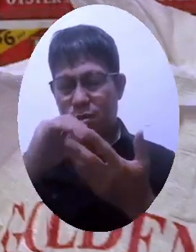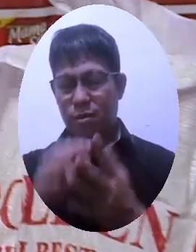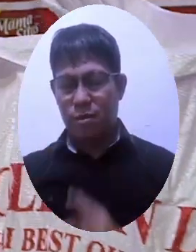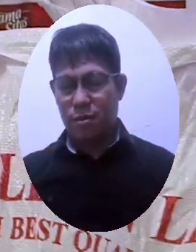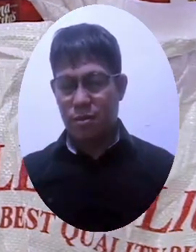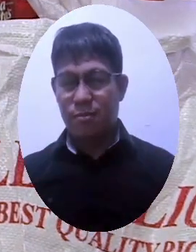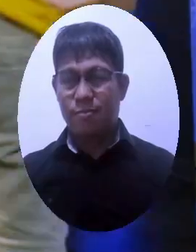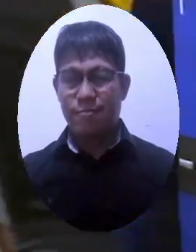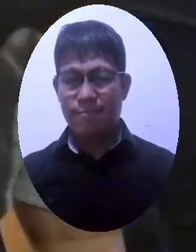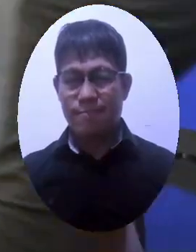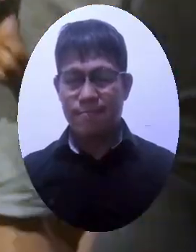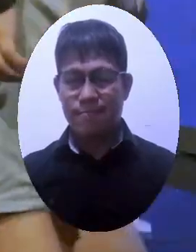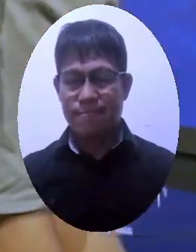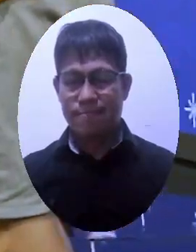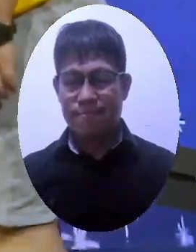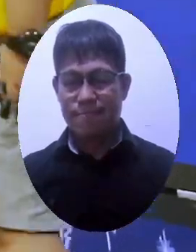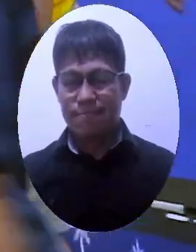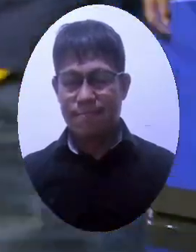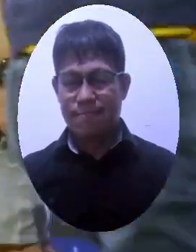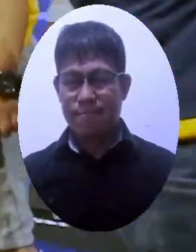ko.